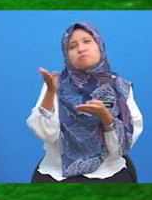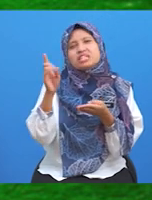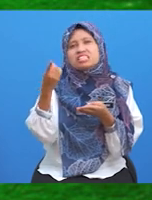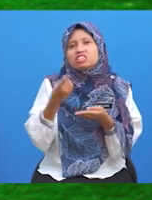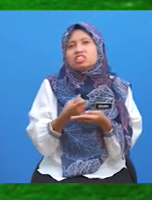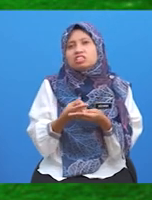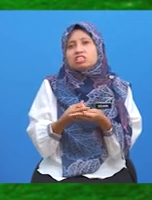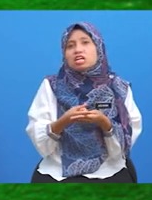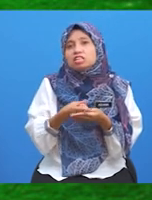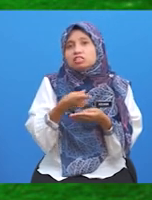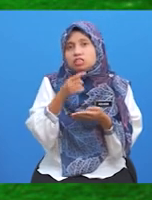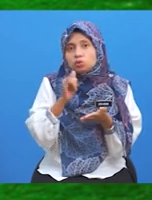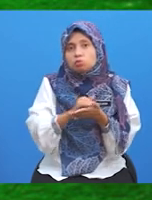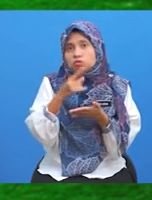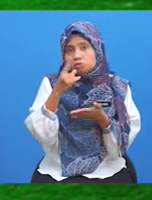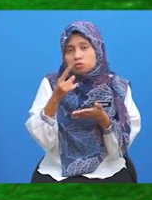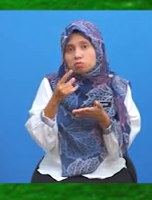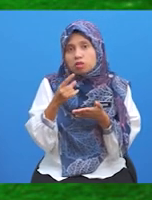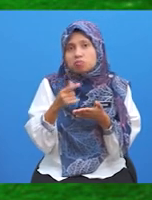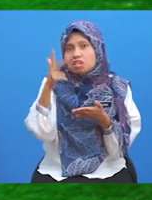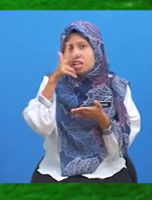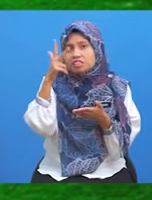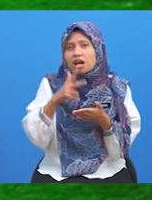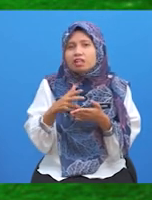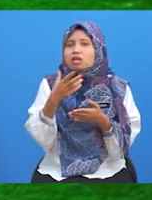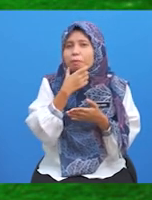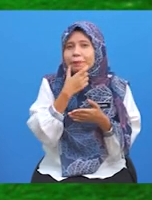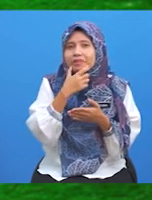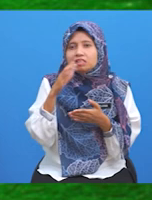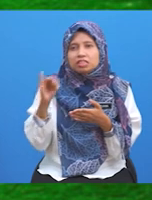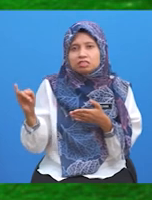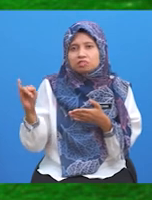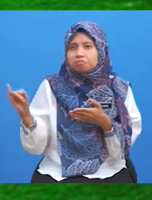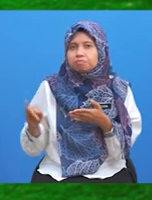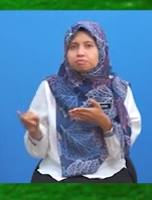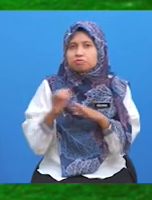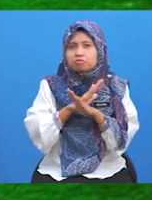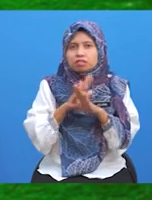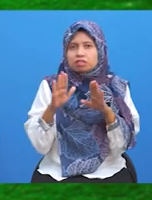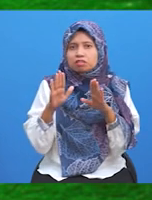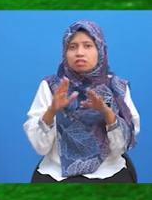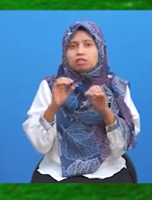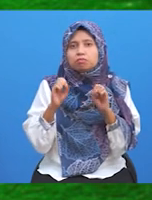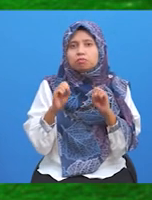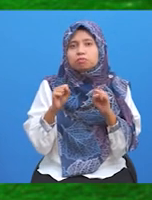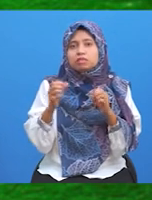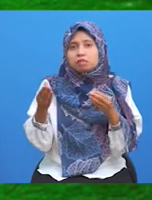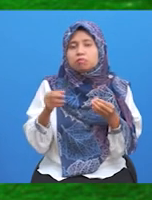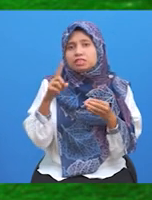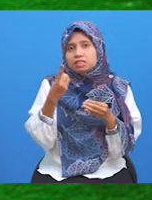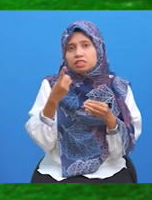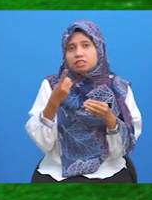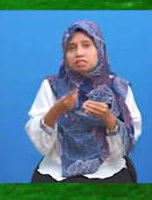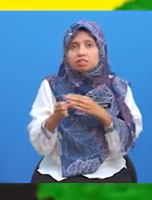Dan penyerahan tersebut diterima oleh kerajaan British, sedangkan Sarawak adalah tanah milik penduduk